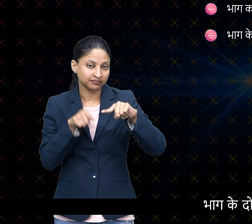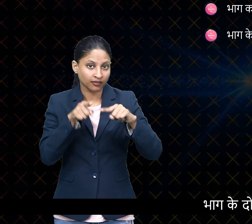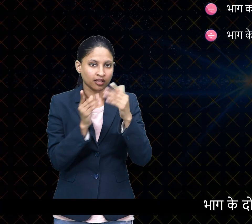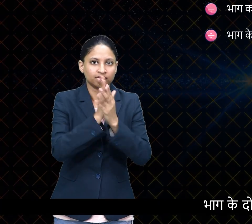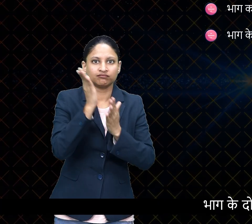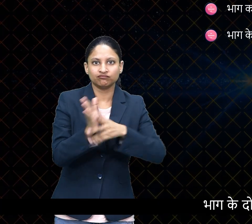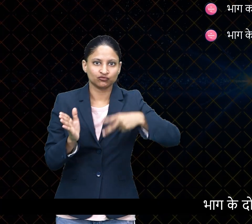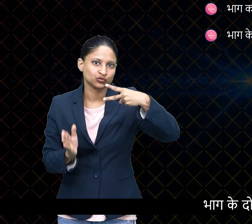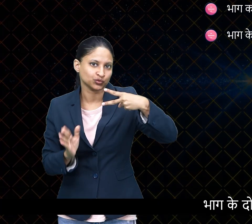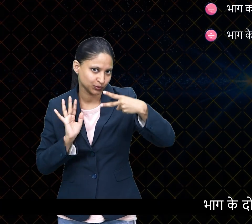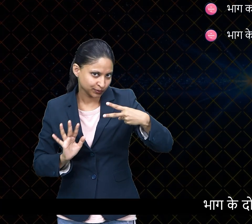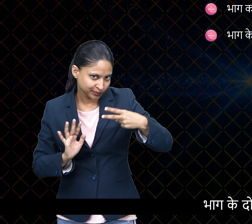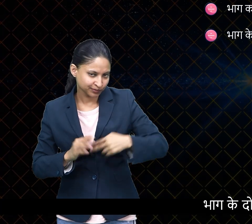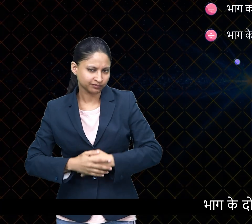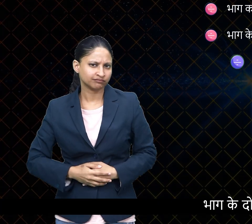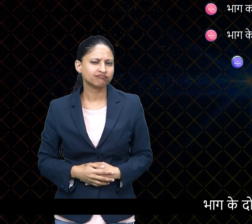भाग के दो प्रकार हैं।